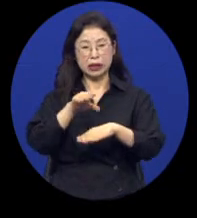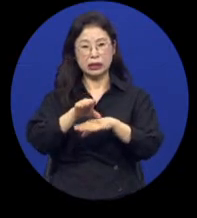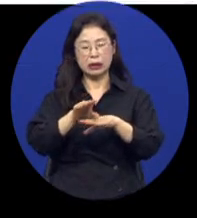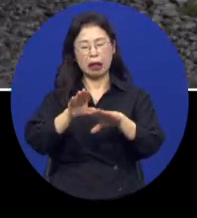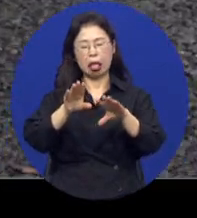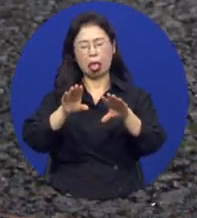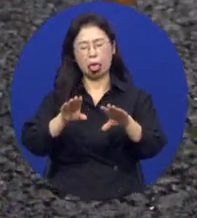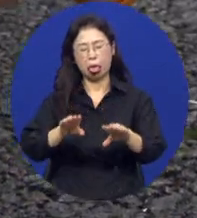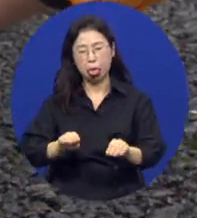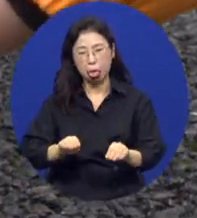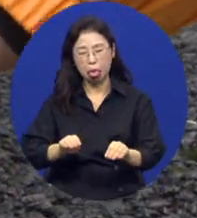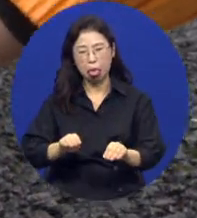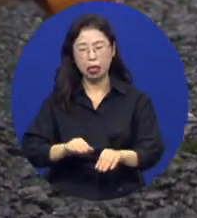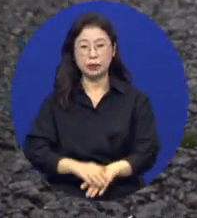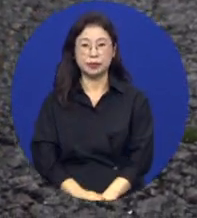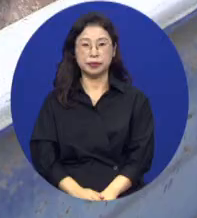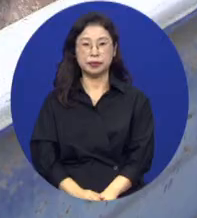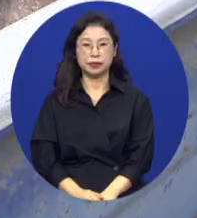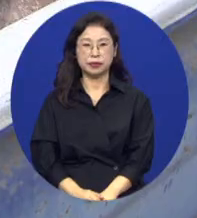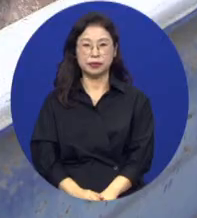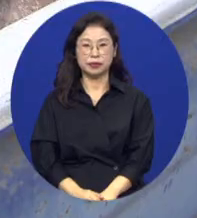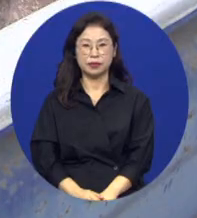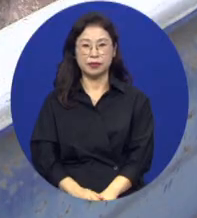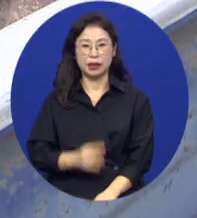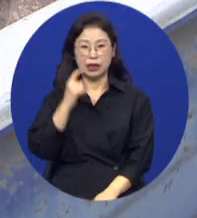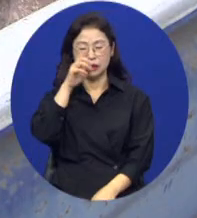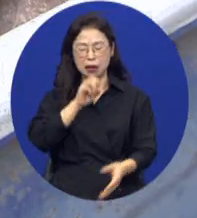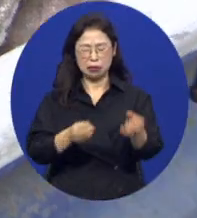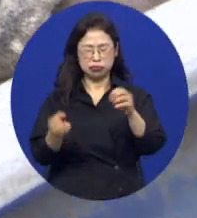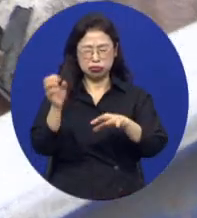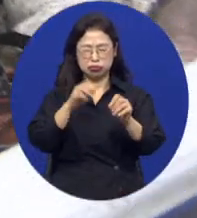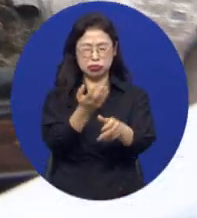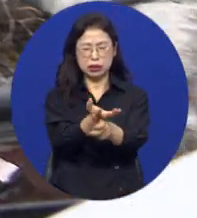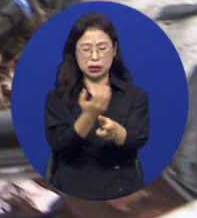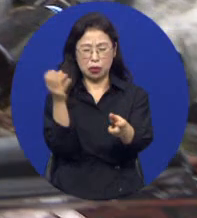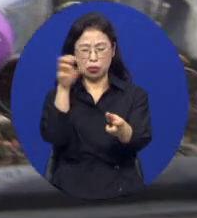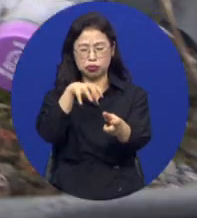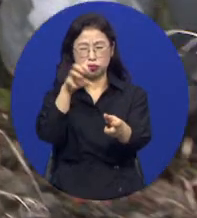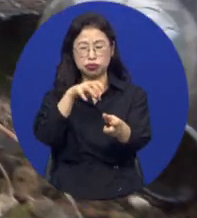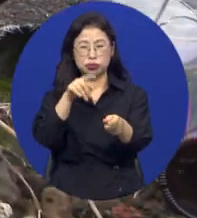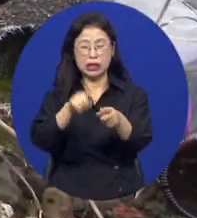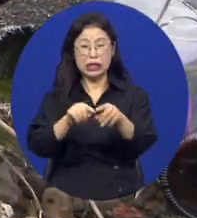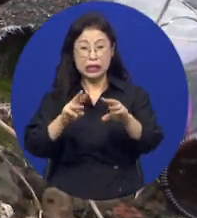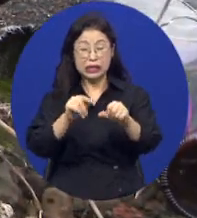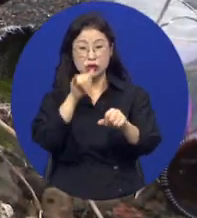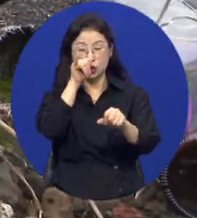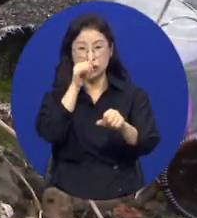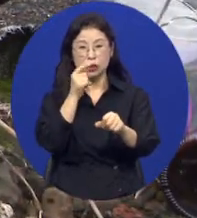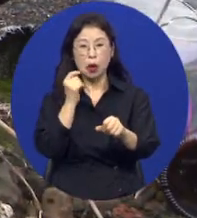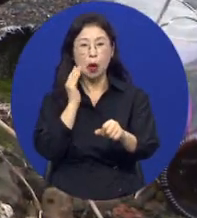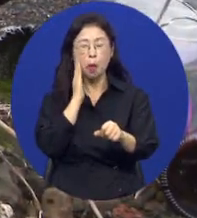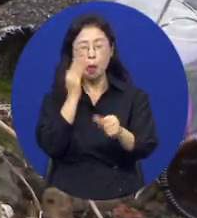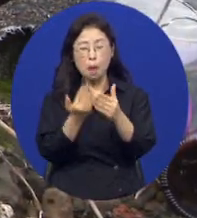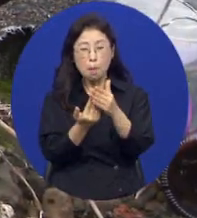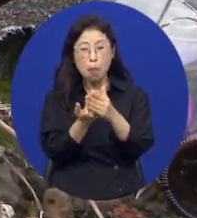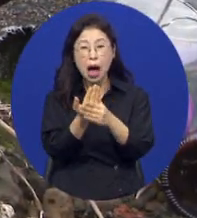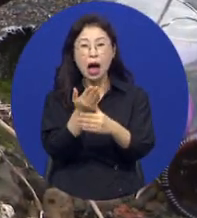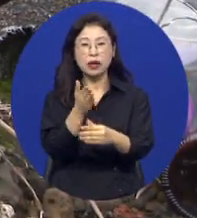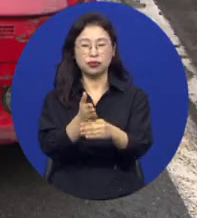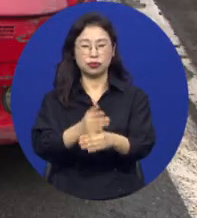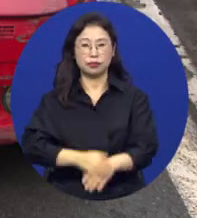힘없이 바닥에 주저앉아 있습니다 쓰레기로 가득한 트럭 적지함에는 흑도 쌓여 풀이 제법 자랄